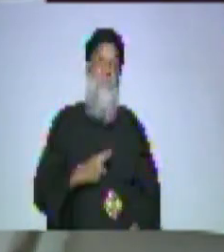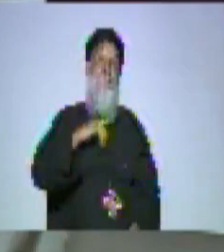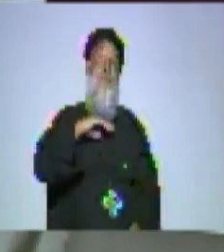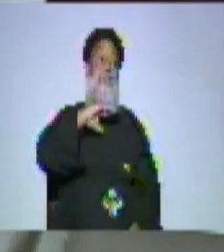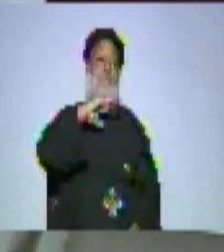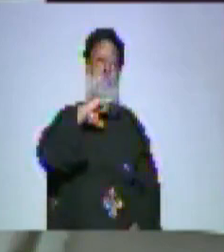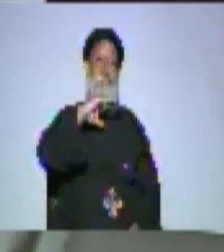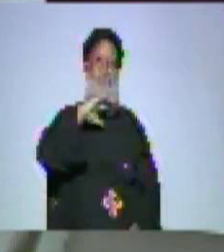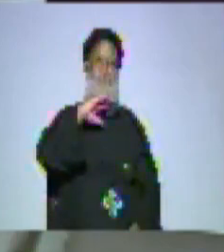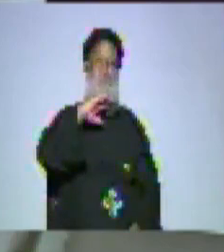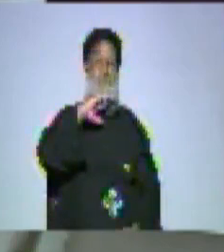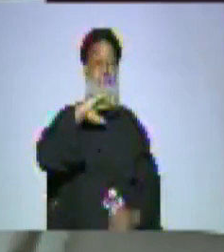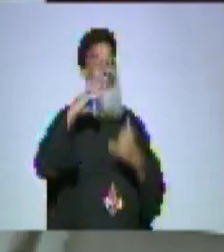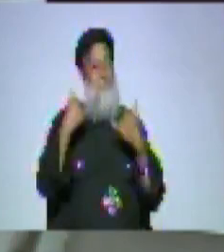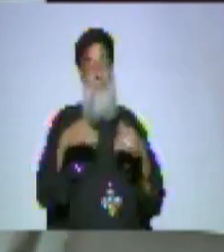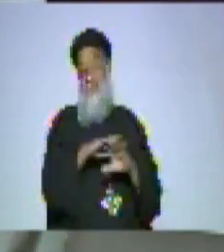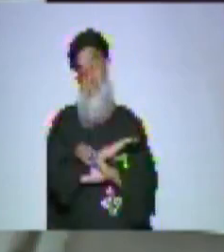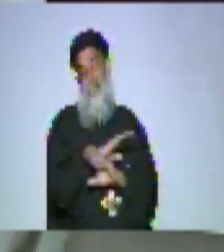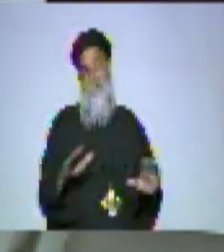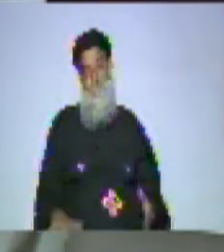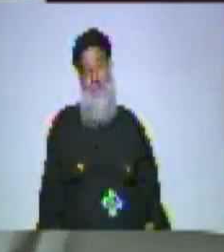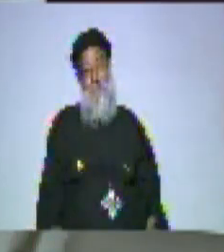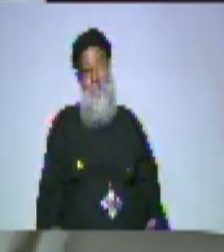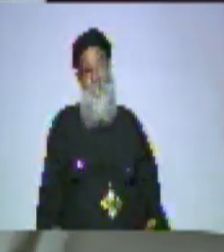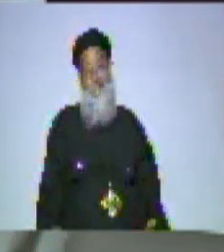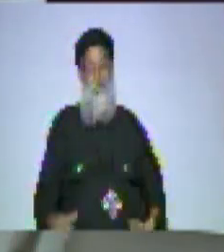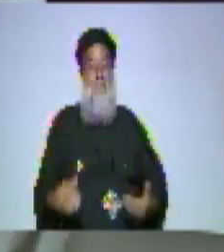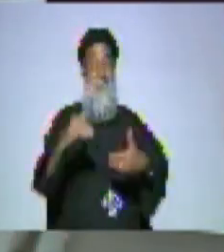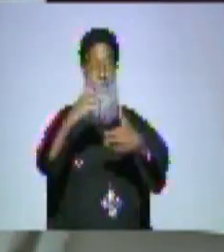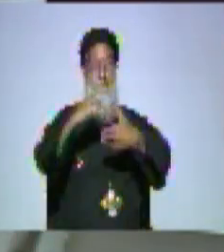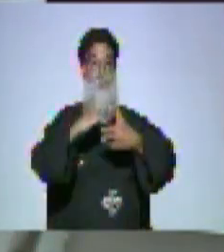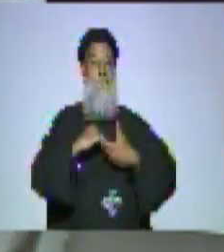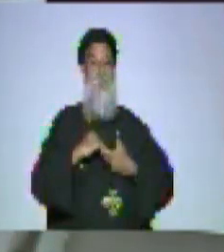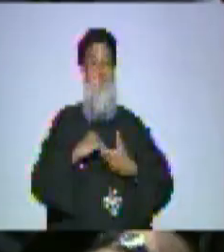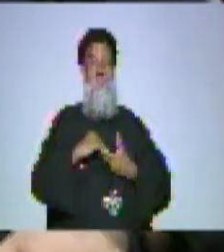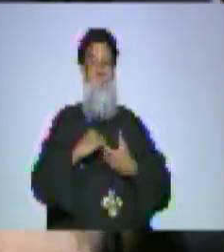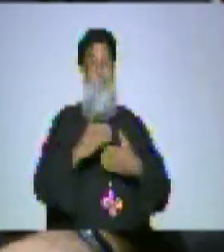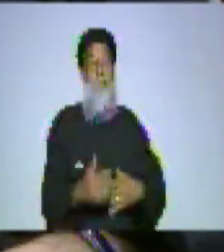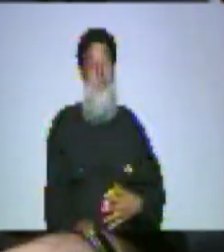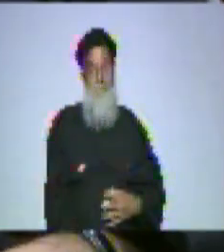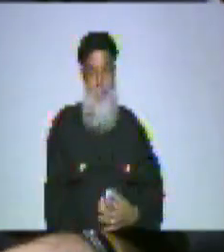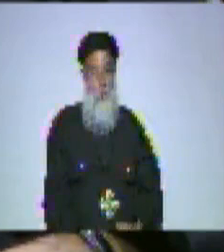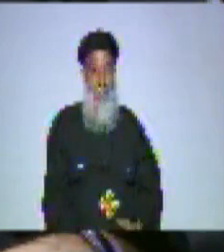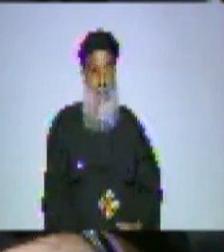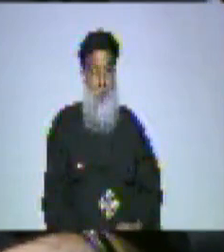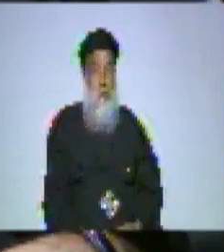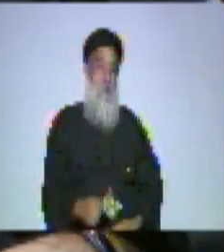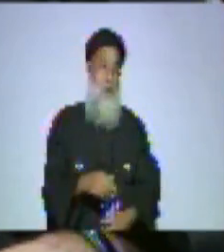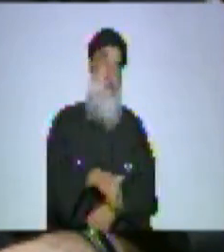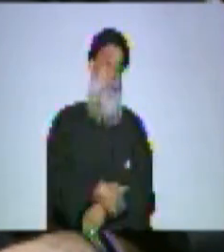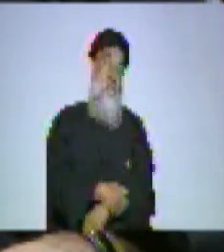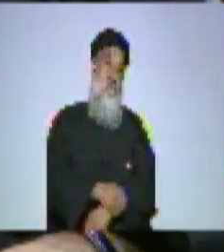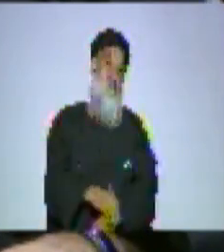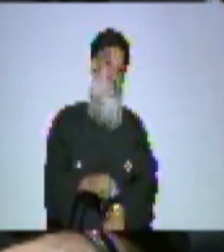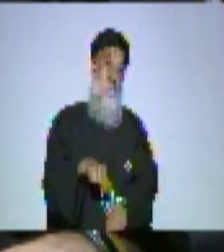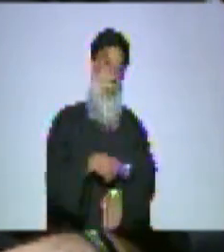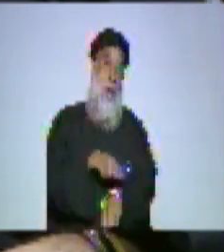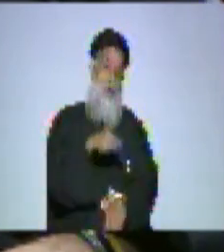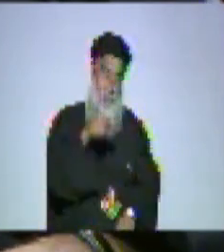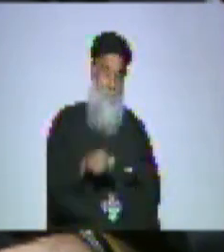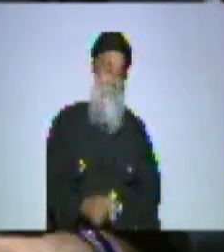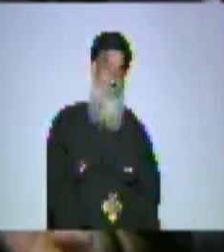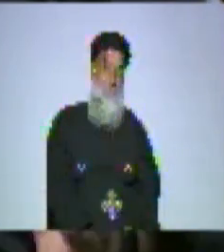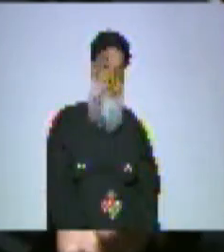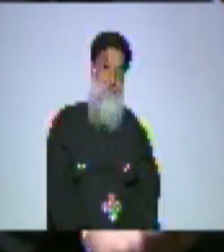ولكي لا تضر بل تفيدنا كان في وقت من الاوقات كان يعني